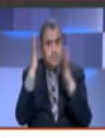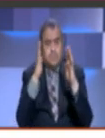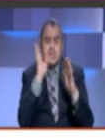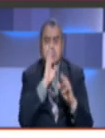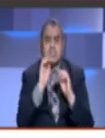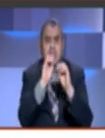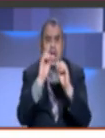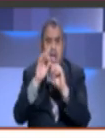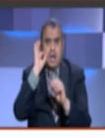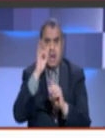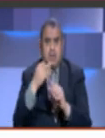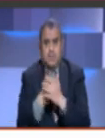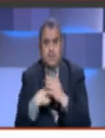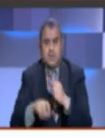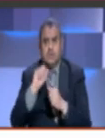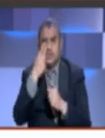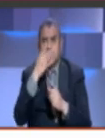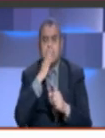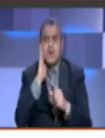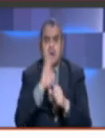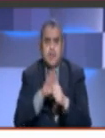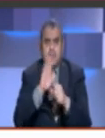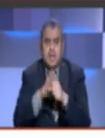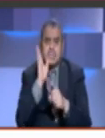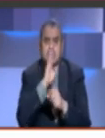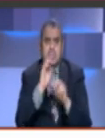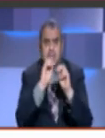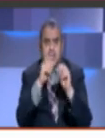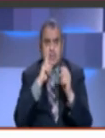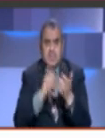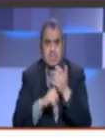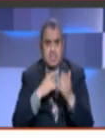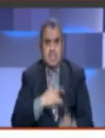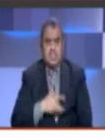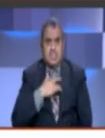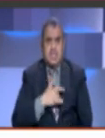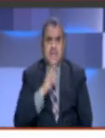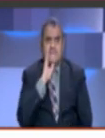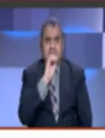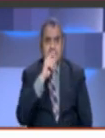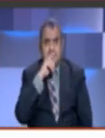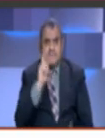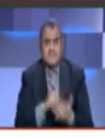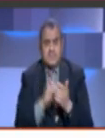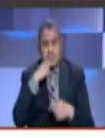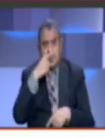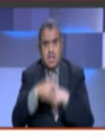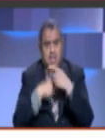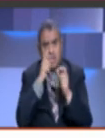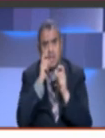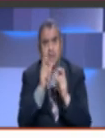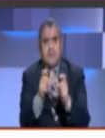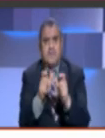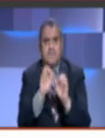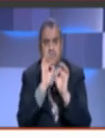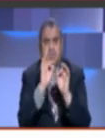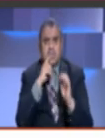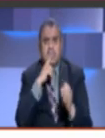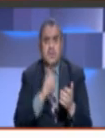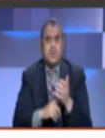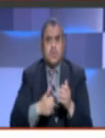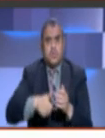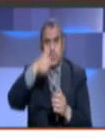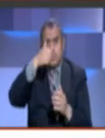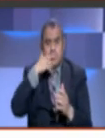الهدف من شهر رمضان، هو ترويض النفس والحفاظ عليها، ده احد اسباب